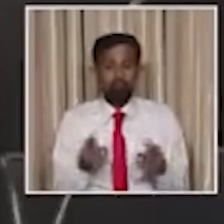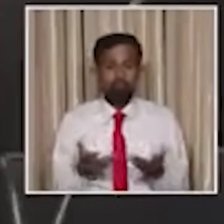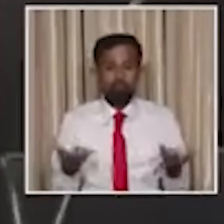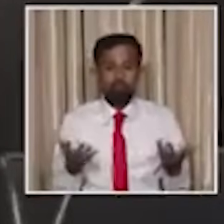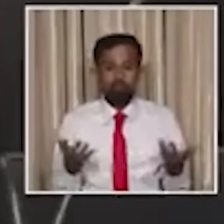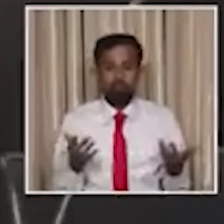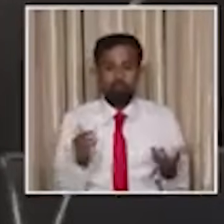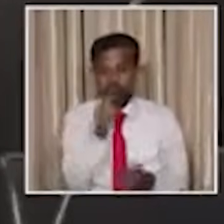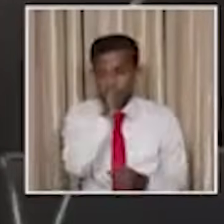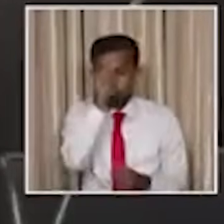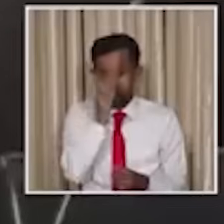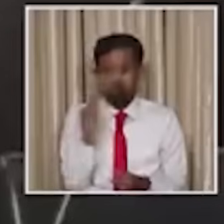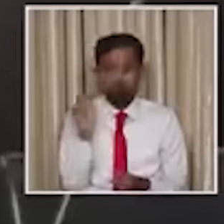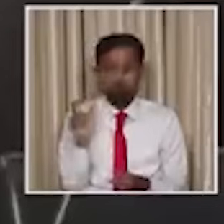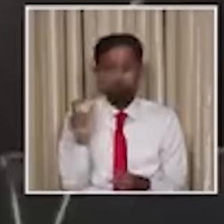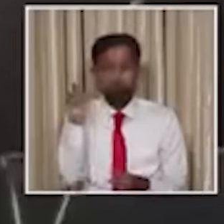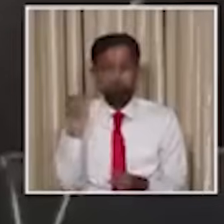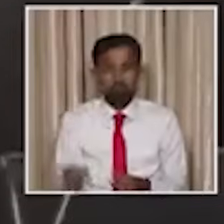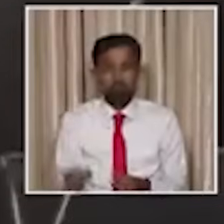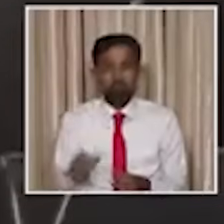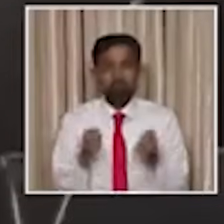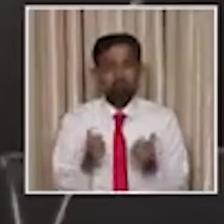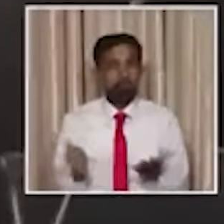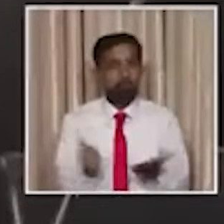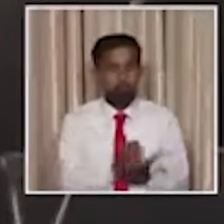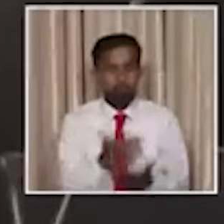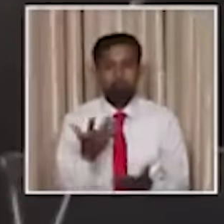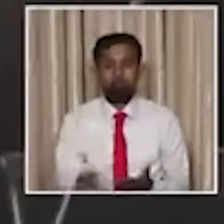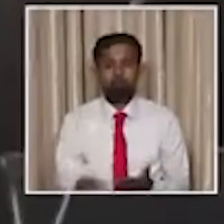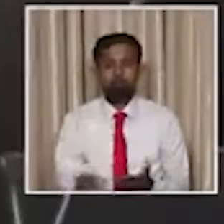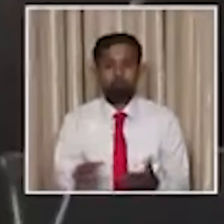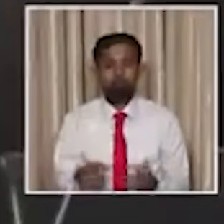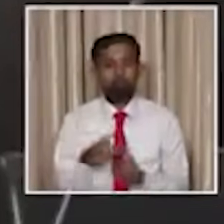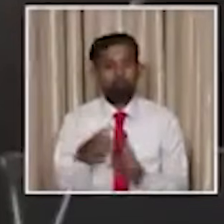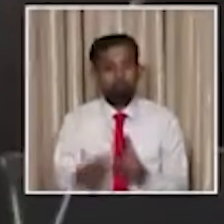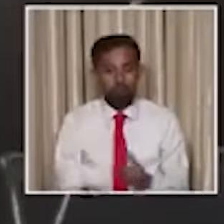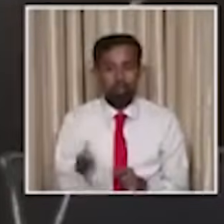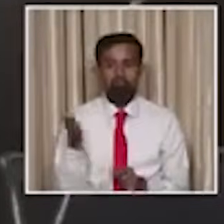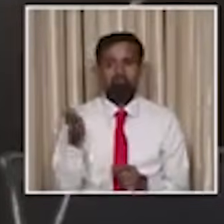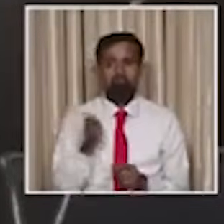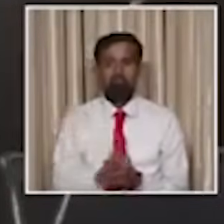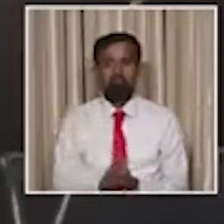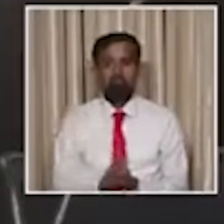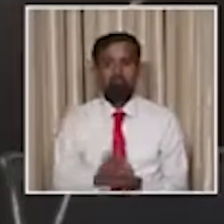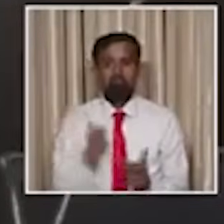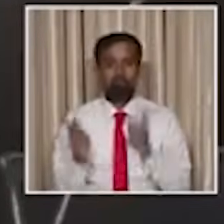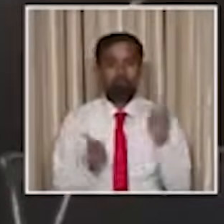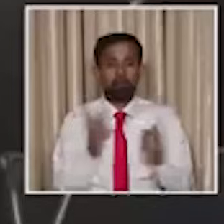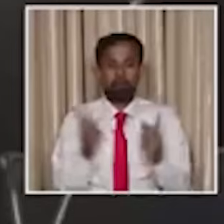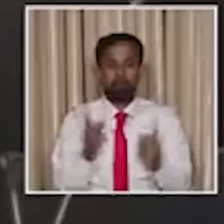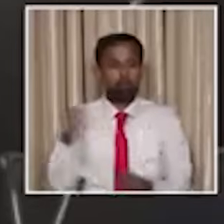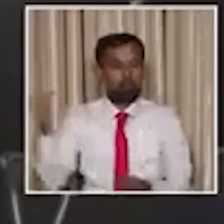கைகளை கால்களை இழந்தவர்களாக, ஊனமுற்றவர்களாக இருக்கிறார்கள். பல சுற்றுலா பயணிகள் இந்த நாட்டிலே வந்தவர்கள் இறந்திருக்கிறார்கள். அதே